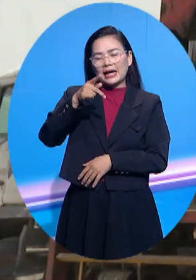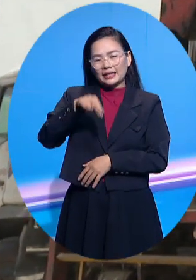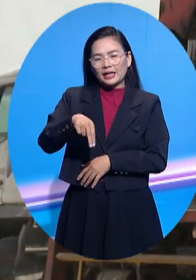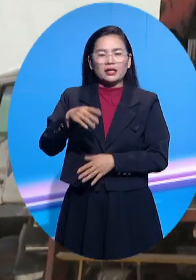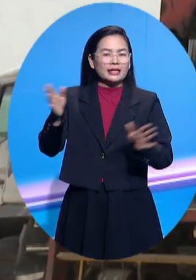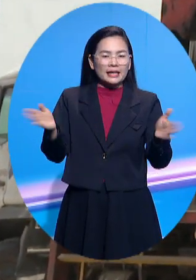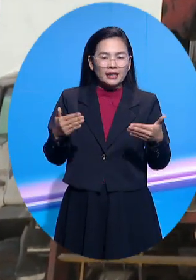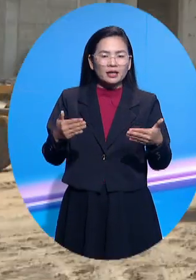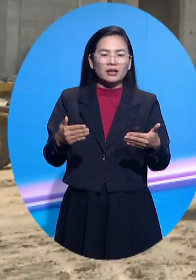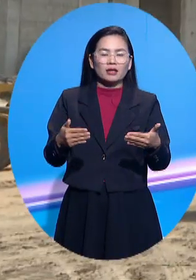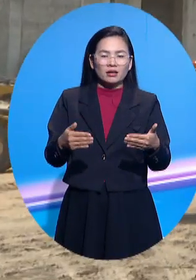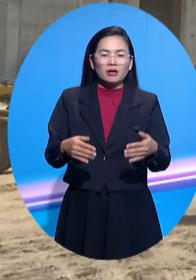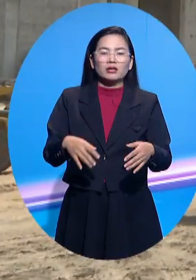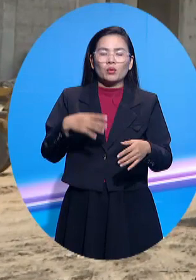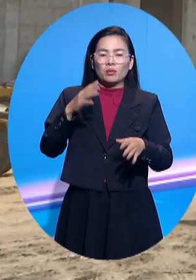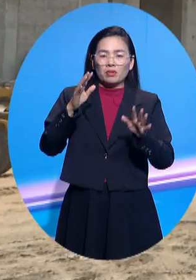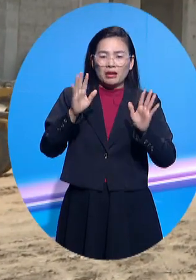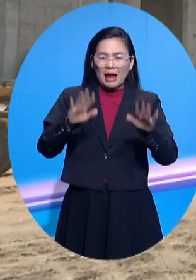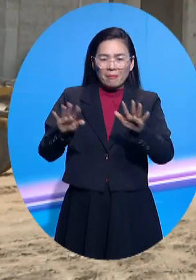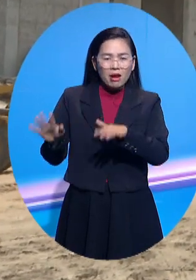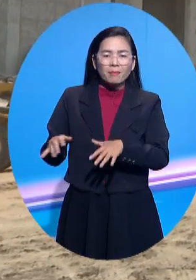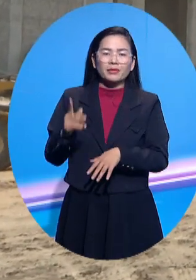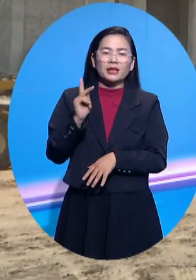do công tác đấu thầu đảm bảo tiến độ giải ngân vốn bồi thường